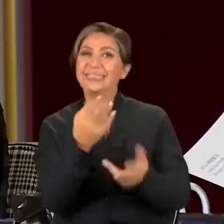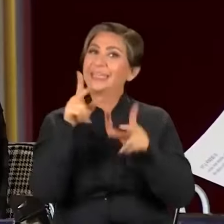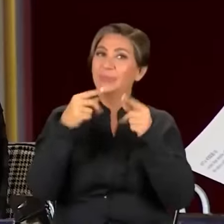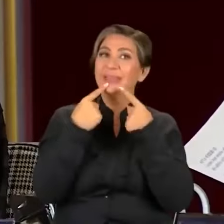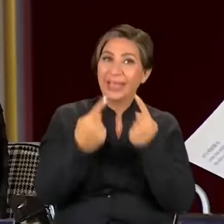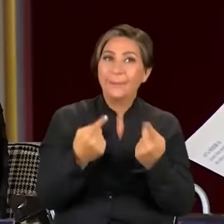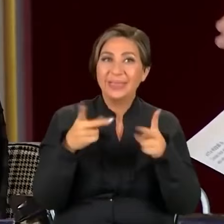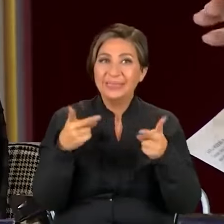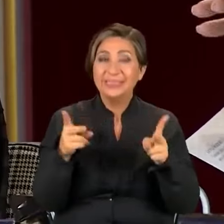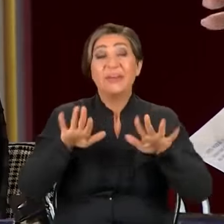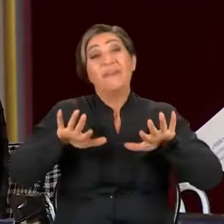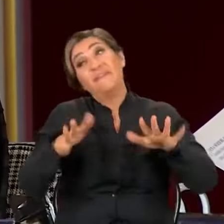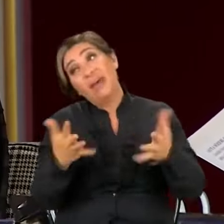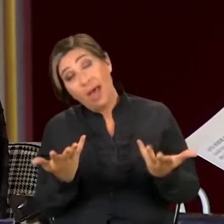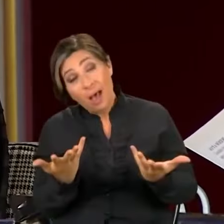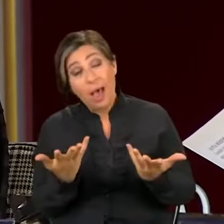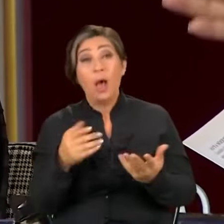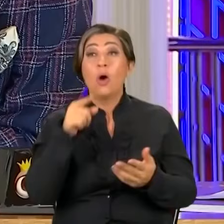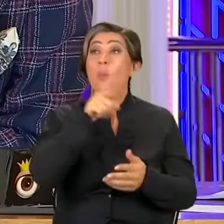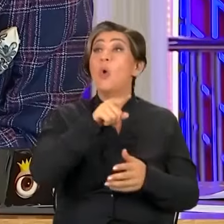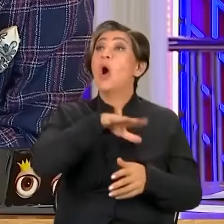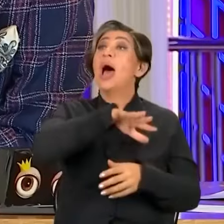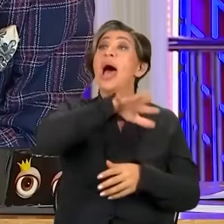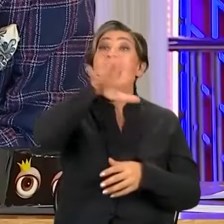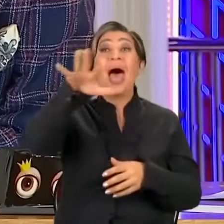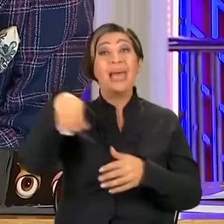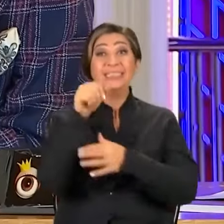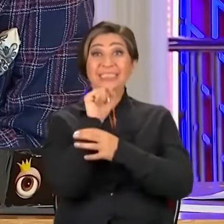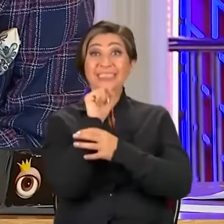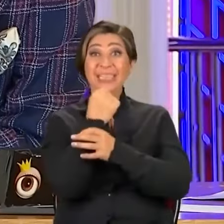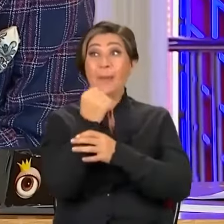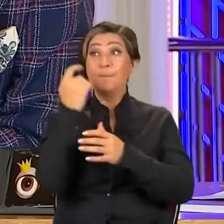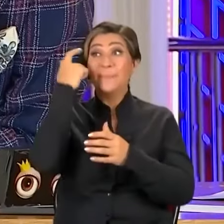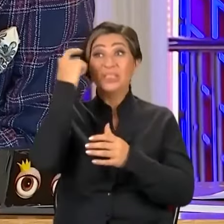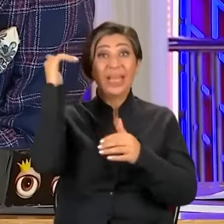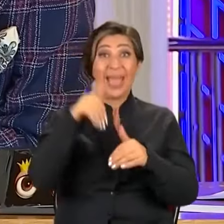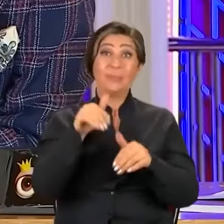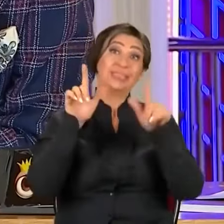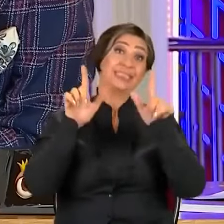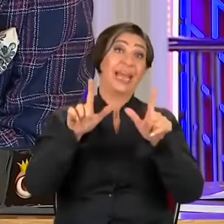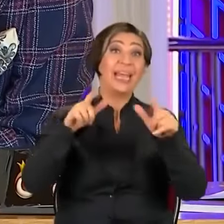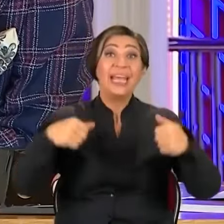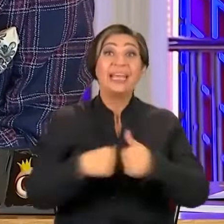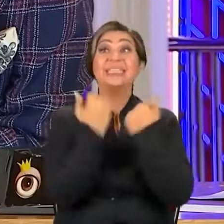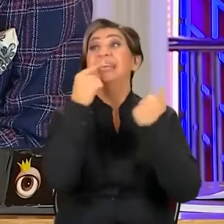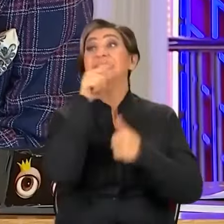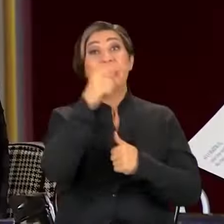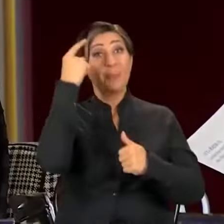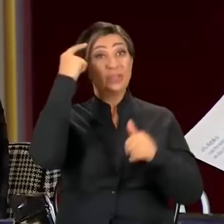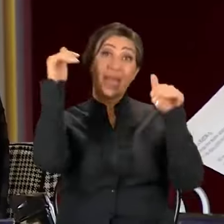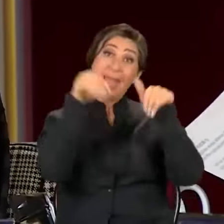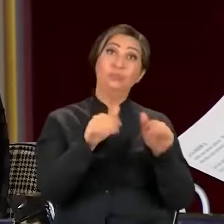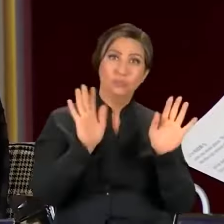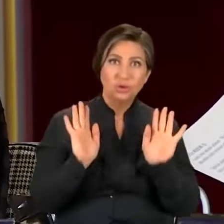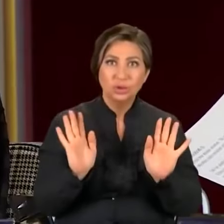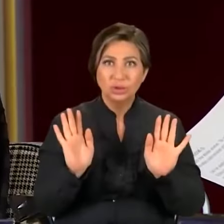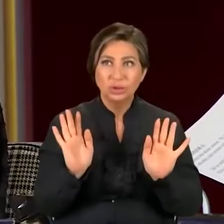diyebiliriz. Veya bu her sanatkarın başına gelmesi gereken kazalar senin de başına gelmiş.